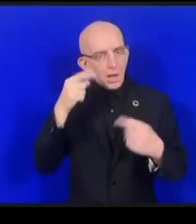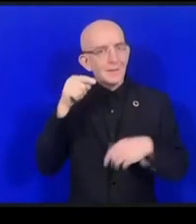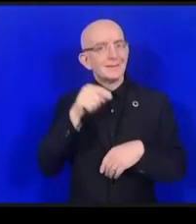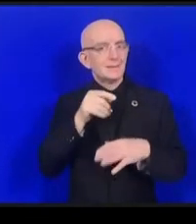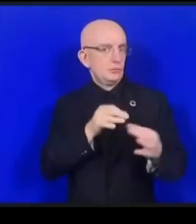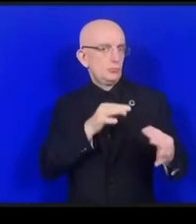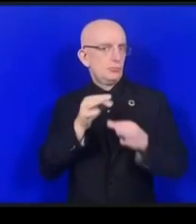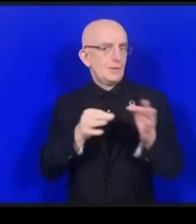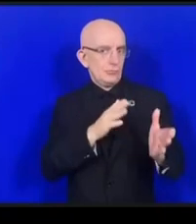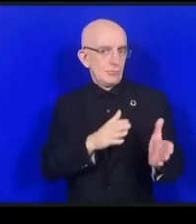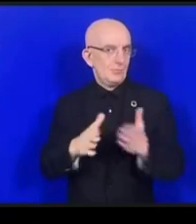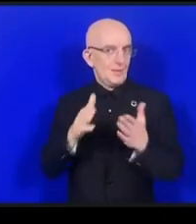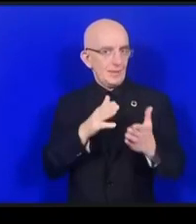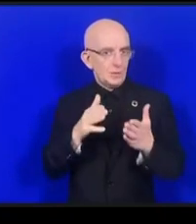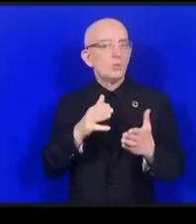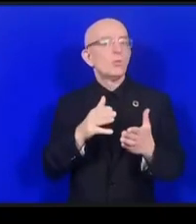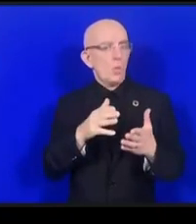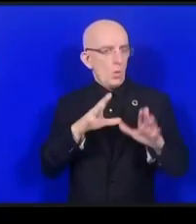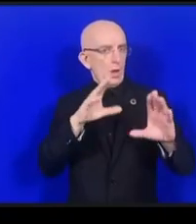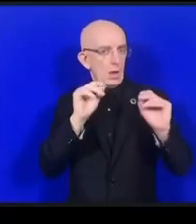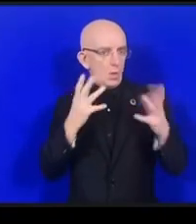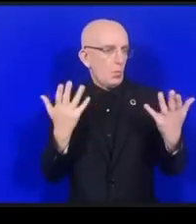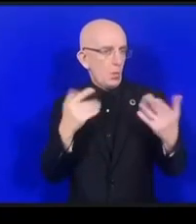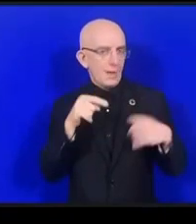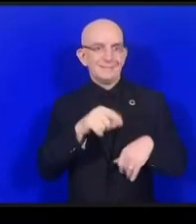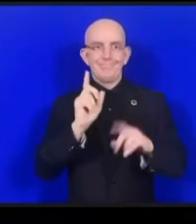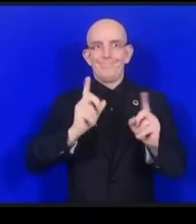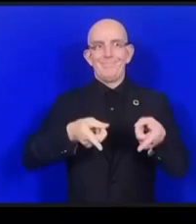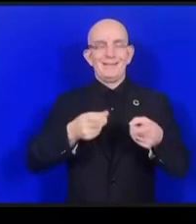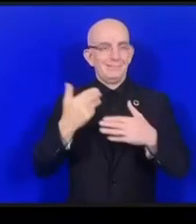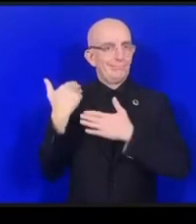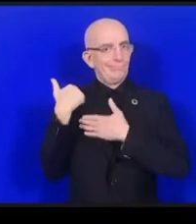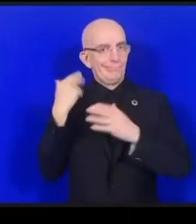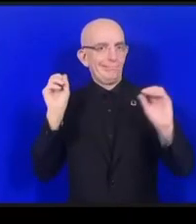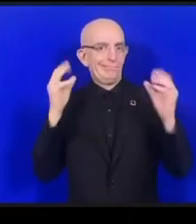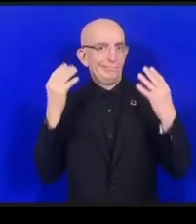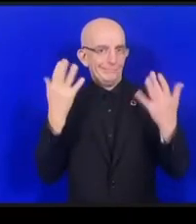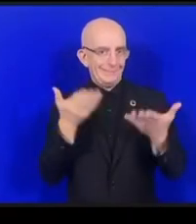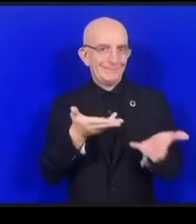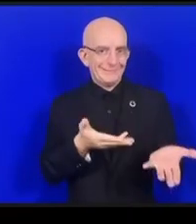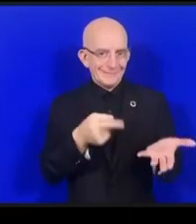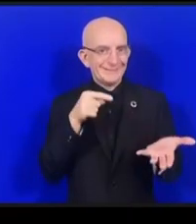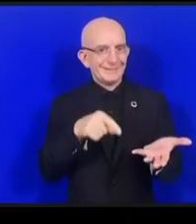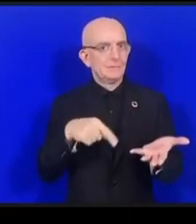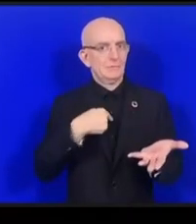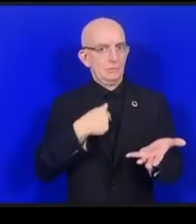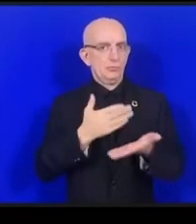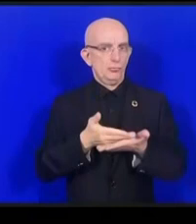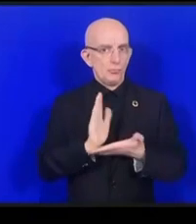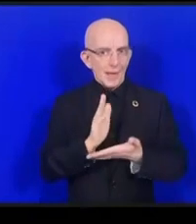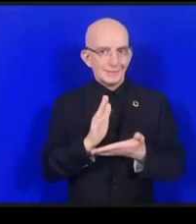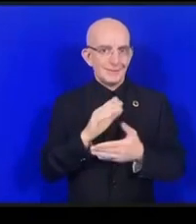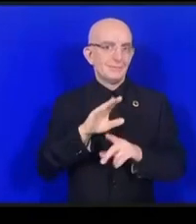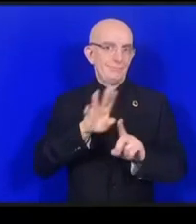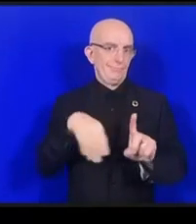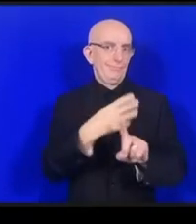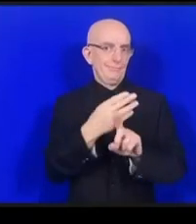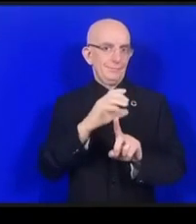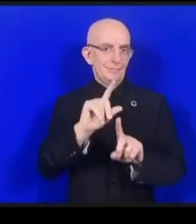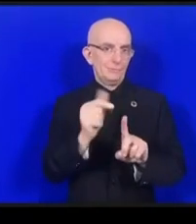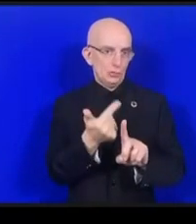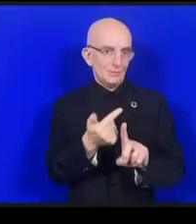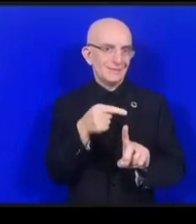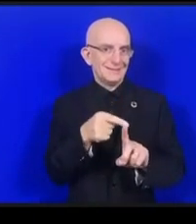системы по работе в рамках цур Спасибо Да действительно библиотеки всегда активно